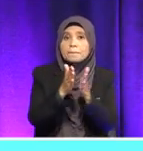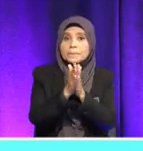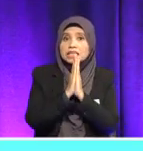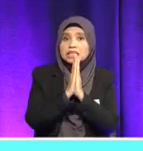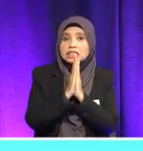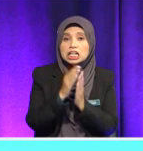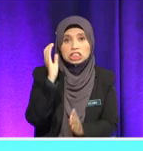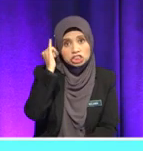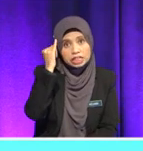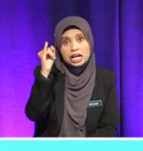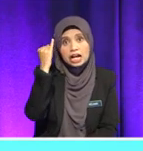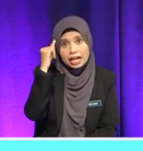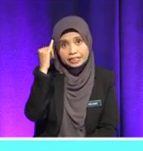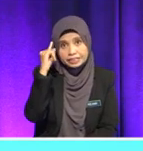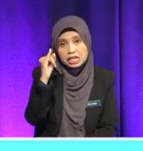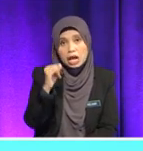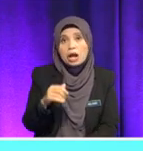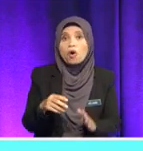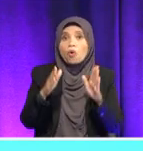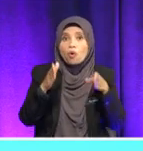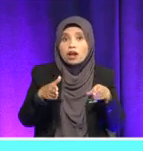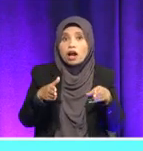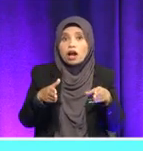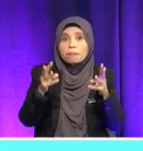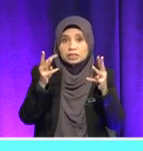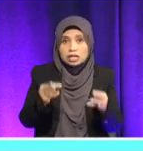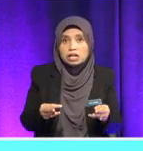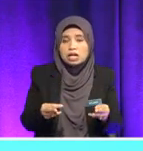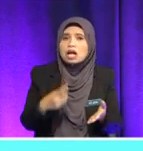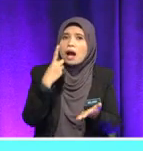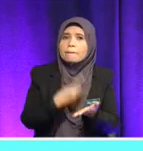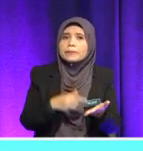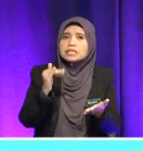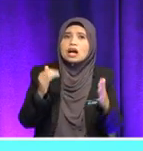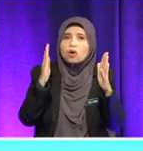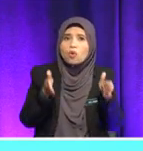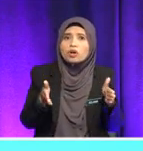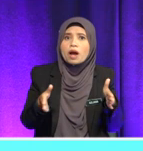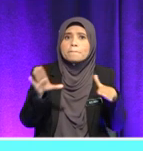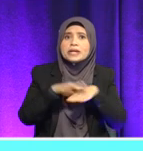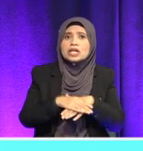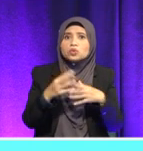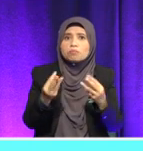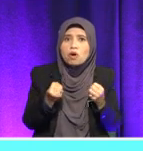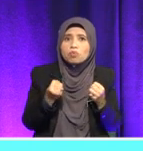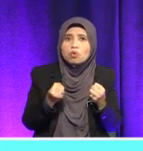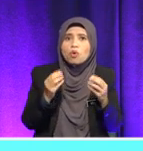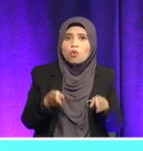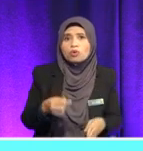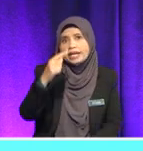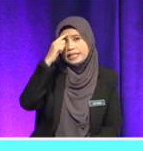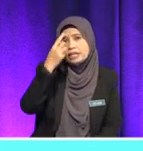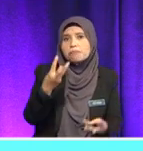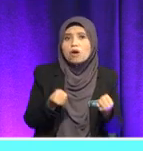cadangan penduduk Nah akhirnya Anda minta Bagaimana apa ya Om melayuna apa yang imigrasinya Nah apa ya imigran Indiana apa yang